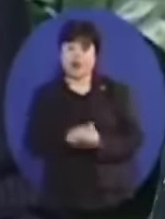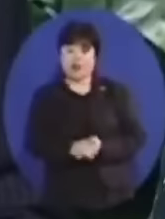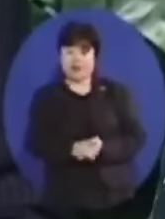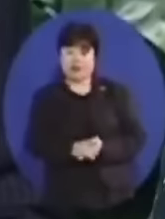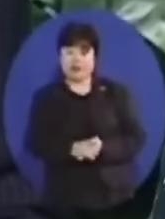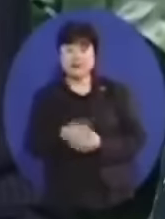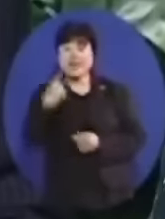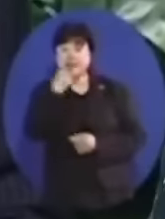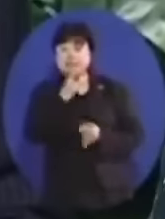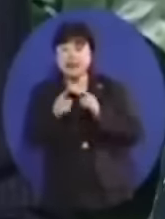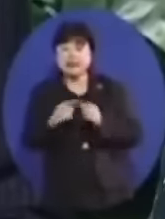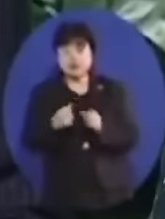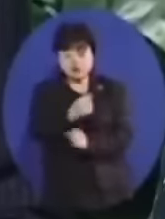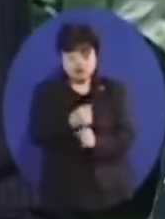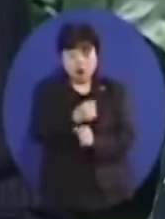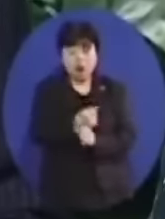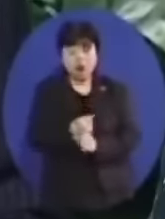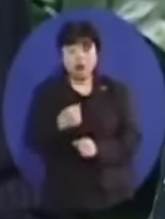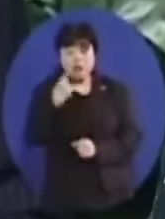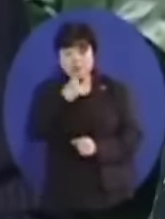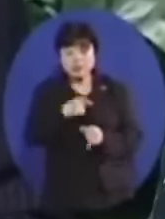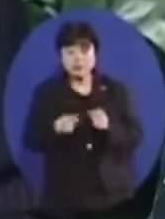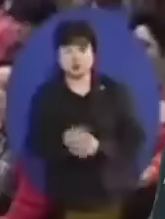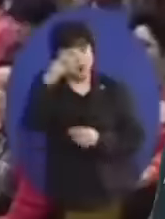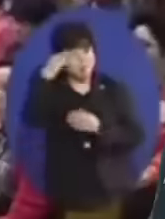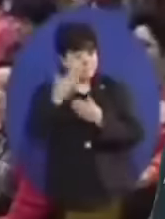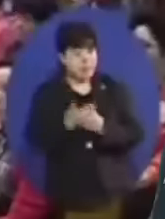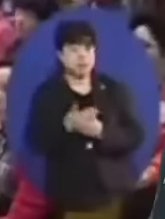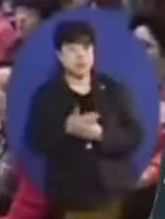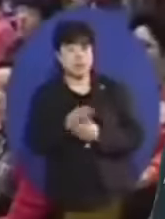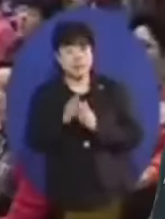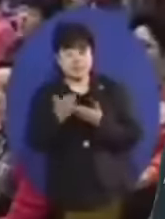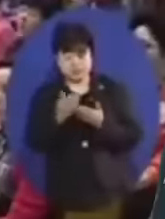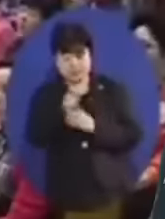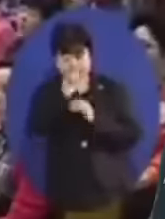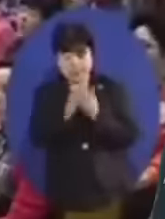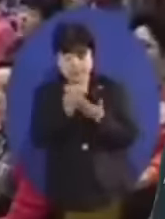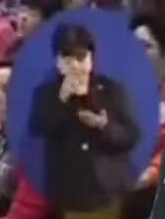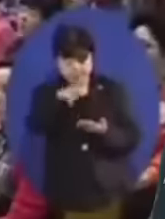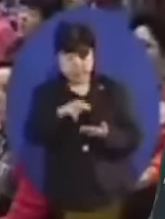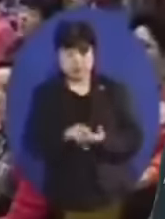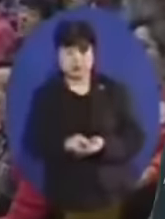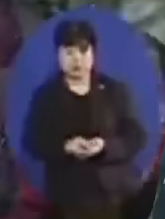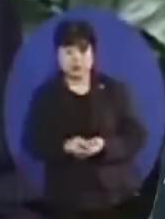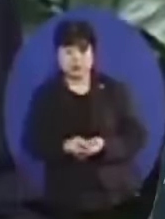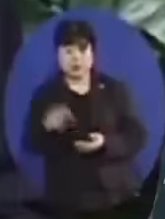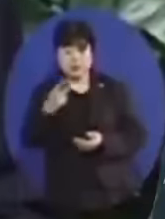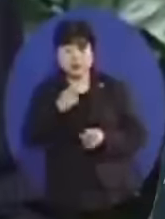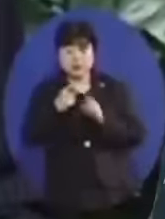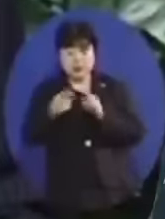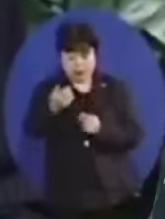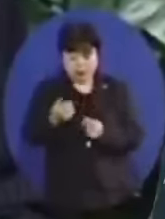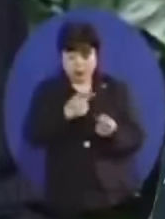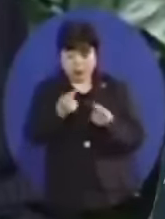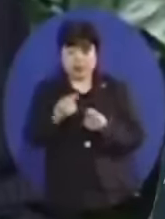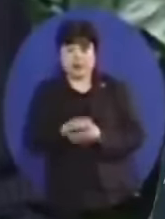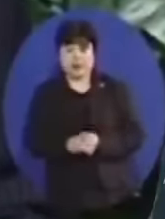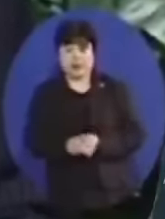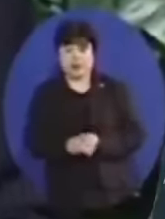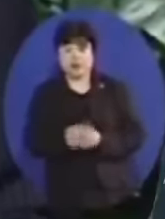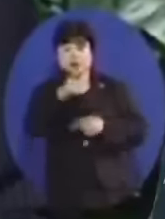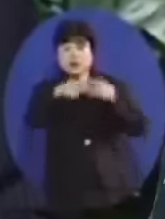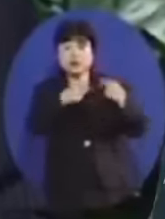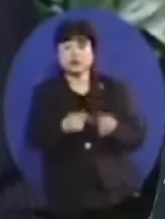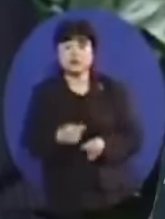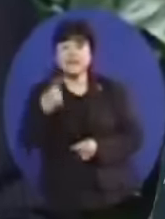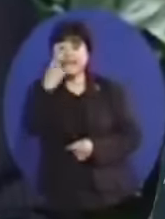내 입에 말로 내가 묶였으면 내 입에 말로 내가 잡혔다. 성경은 2000년 전에 벌써 말하고 있습니다. 한번 따라